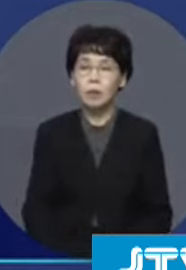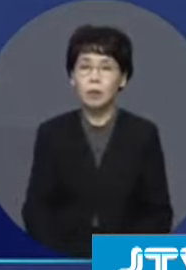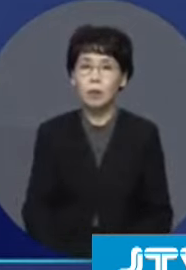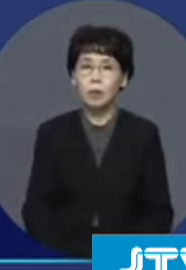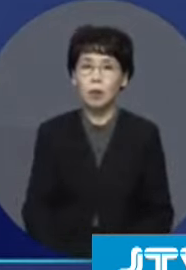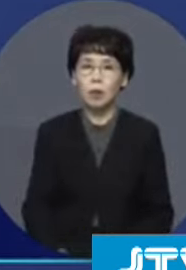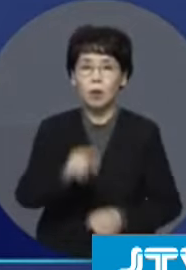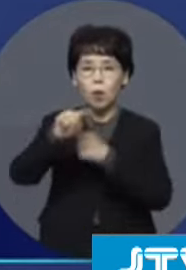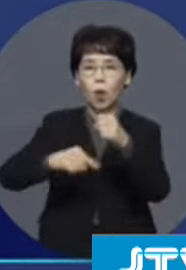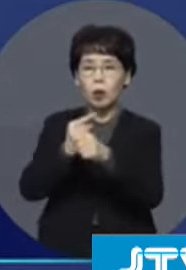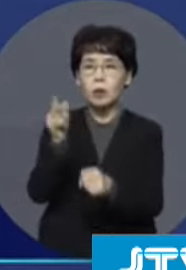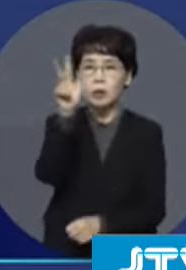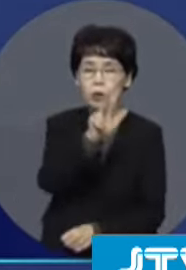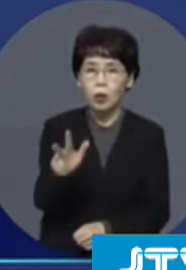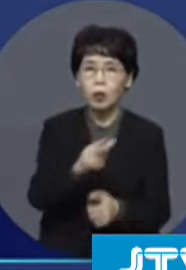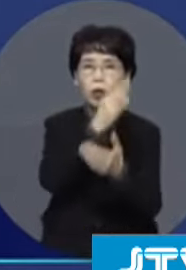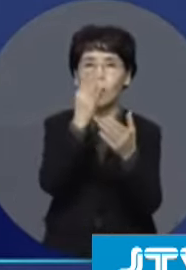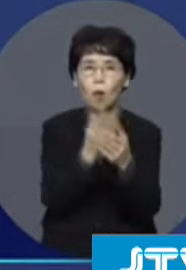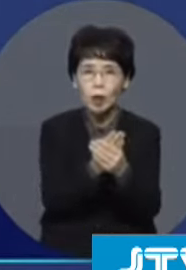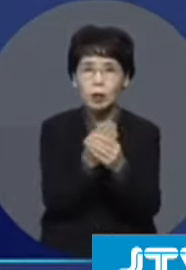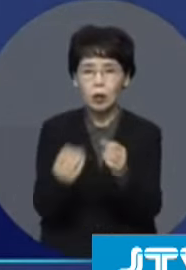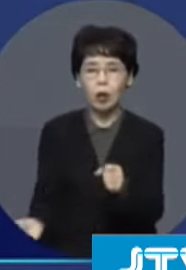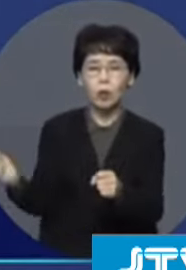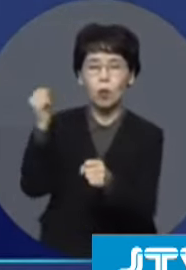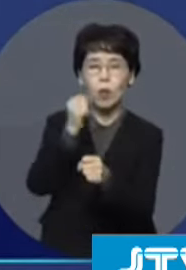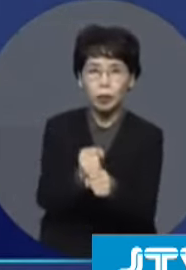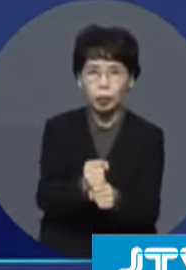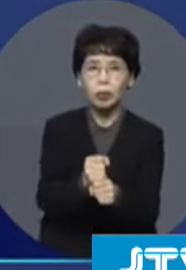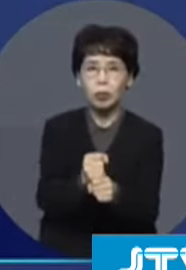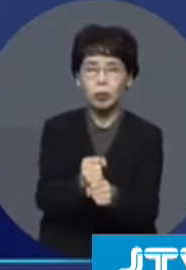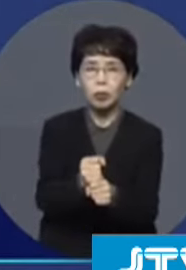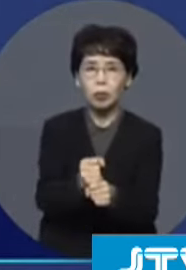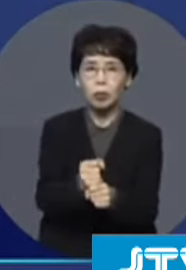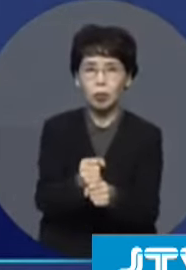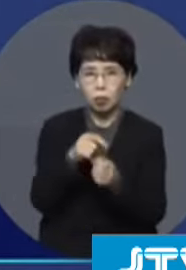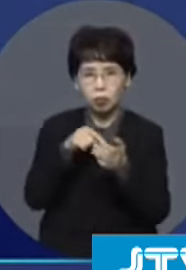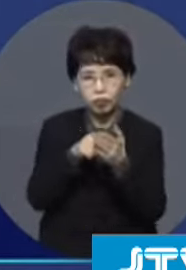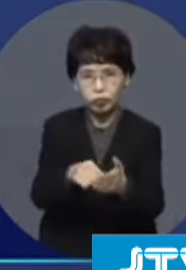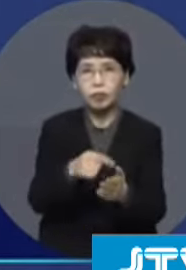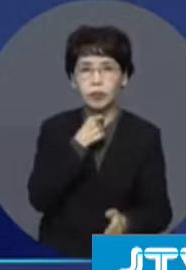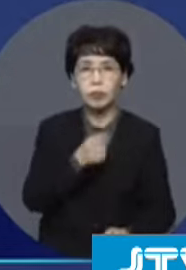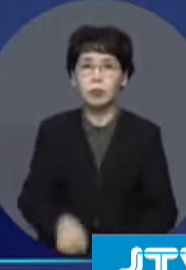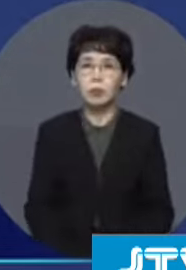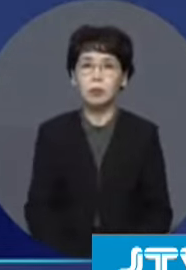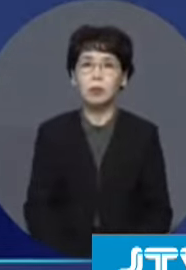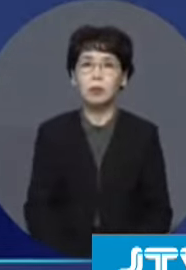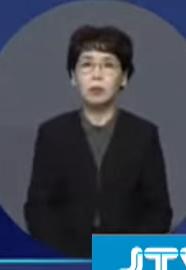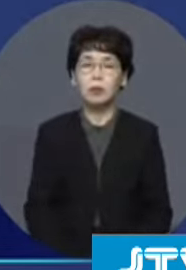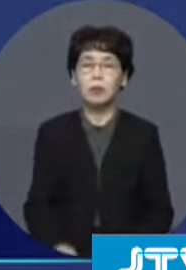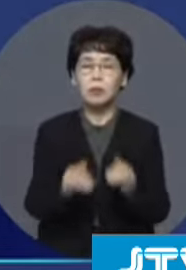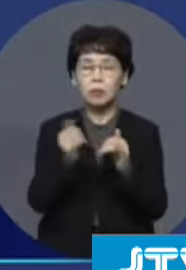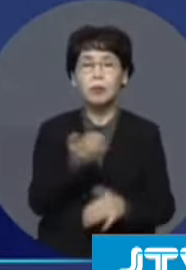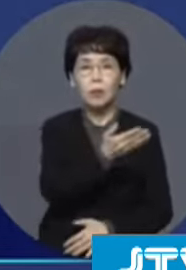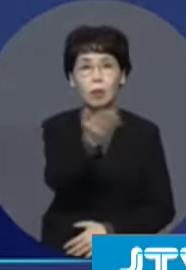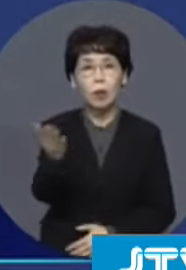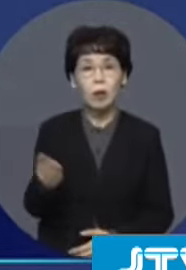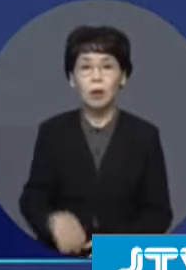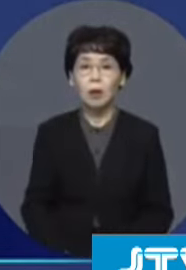원전 생태계의 완전한 복원도 계속 적극 추진할 것입니다. 국민